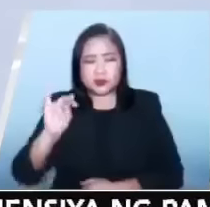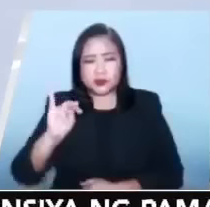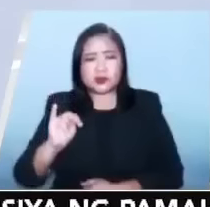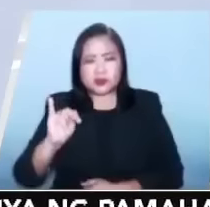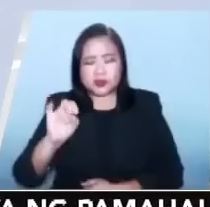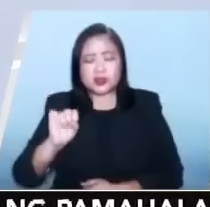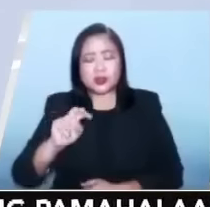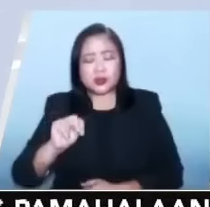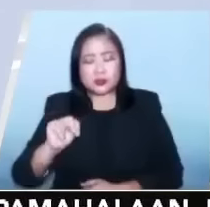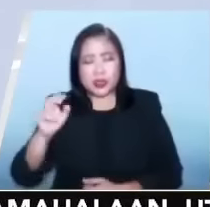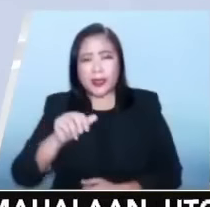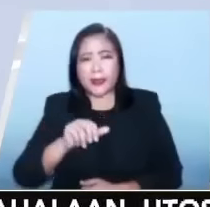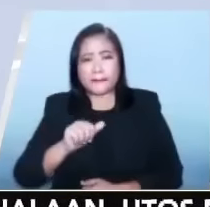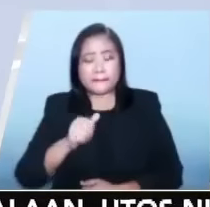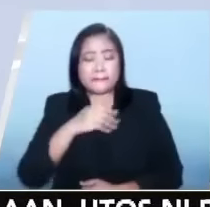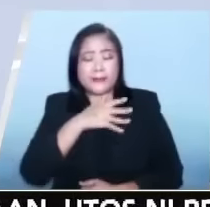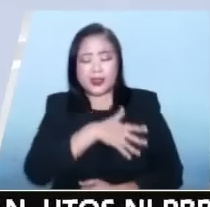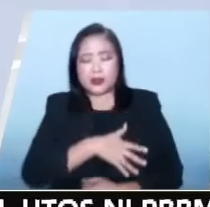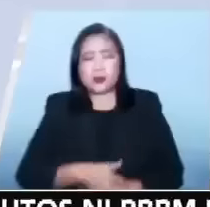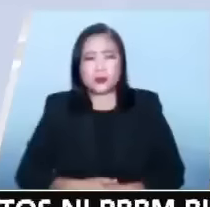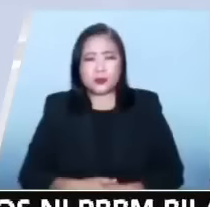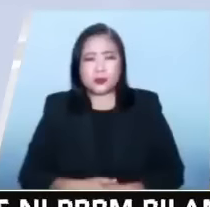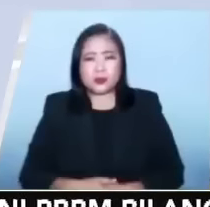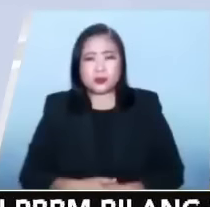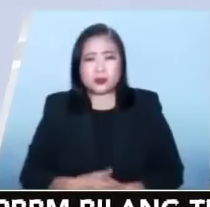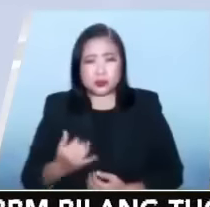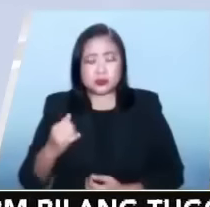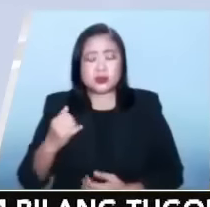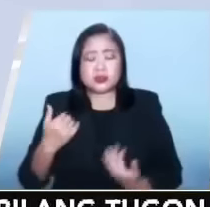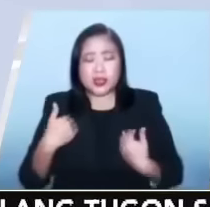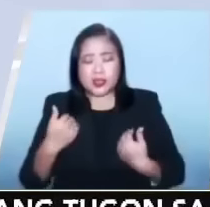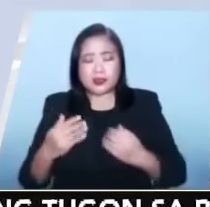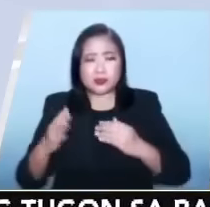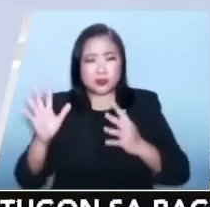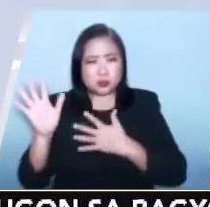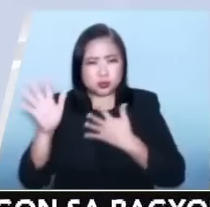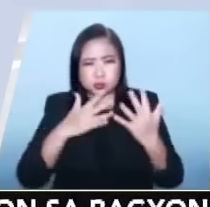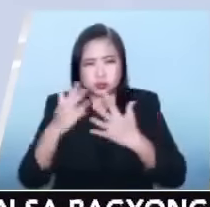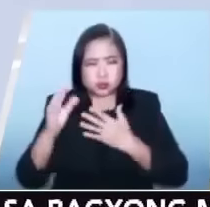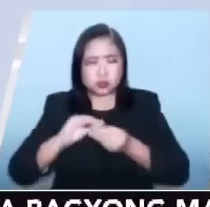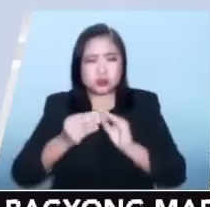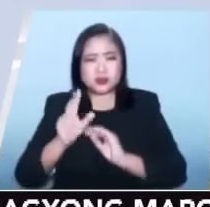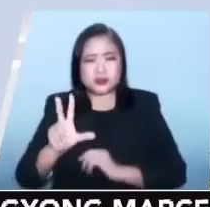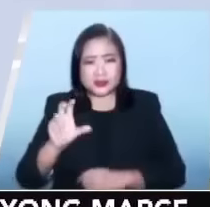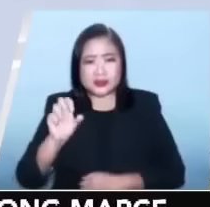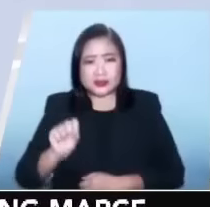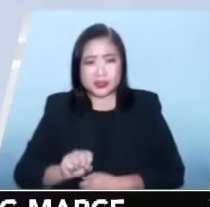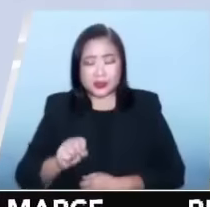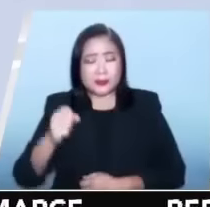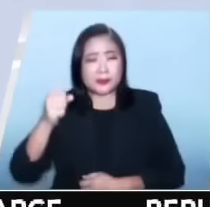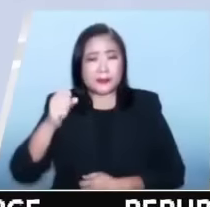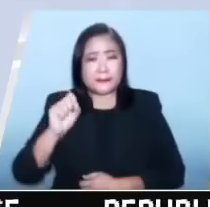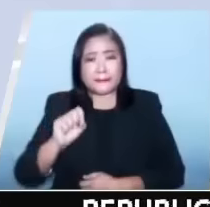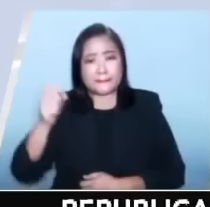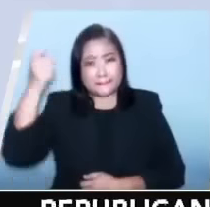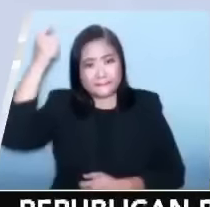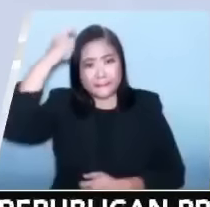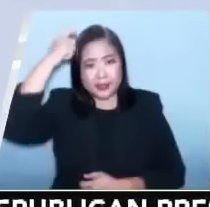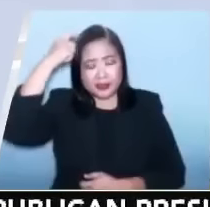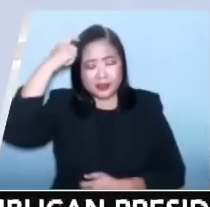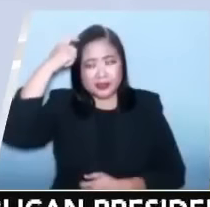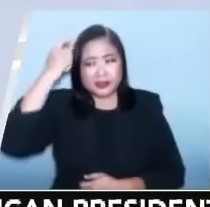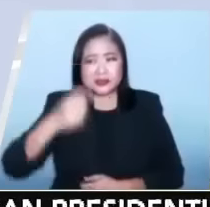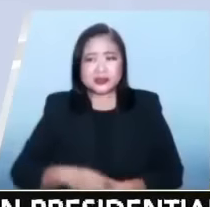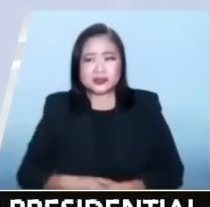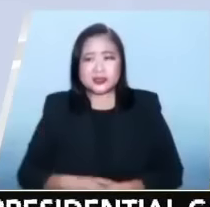Mga kapuso, isinalim naman sa tropical cyclone wind signal number 3 ang southern portion ng Batanes, lalong bahagi ng Cagayan at ng Apayao, buong